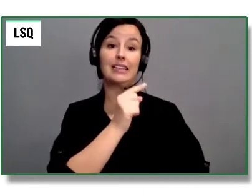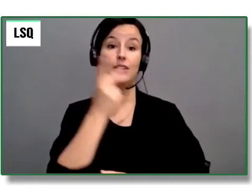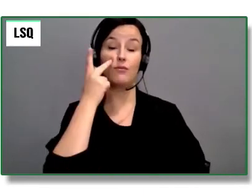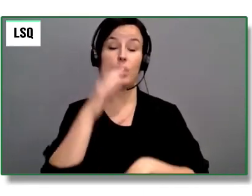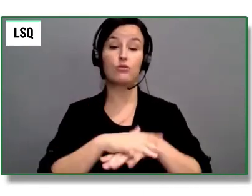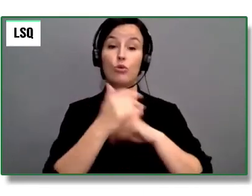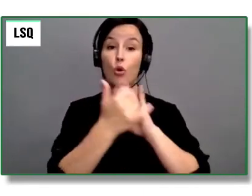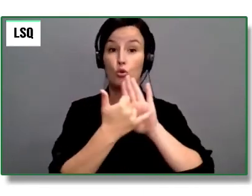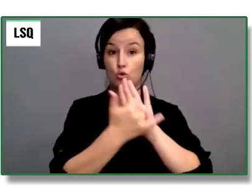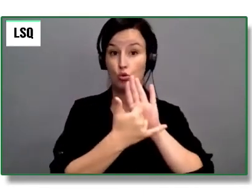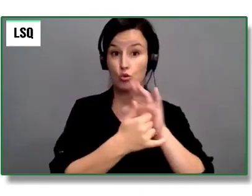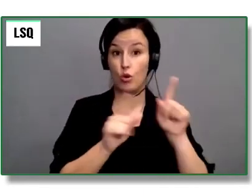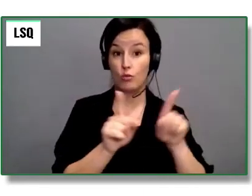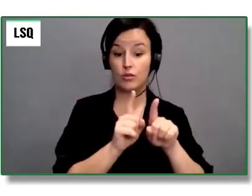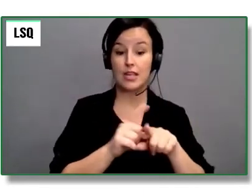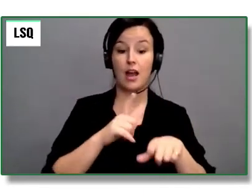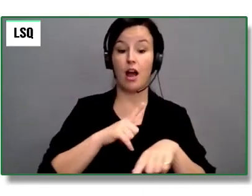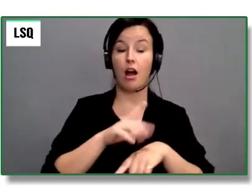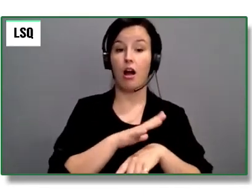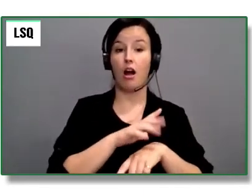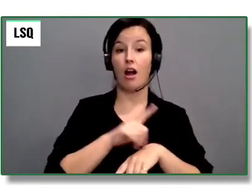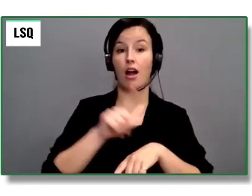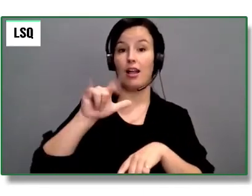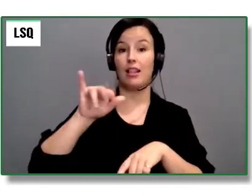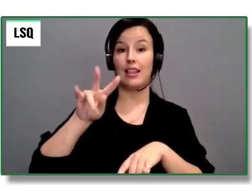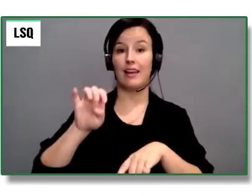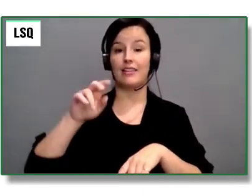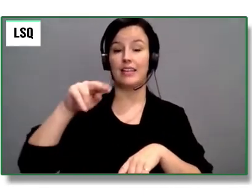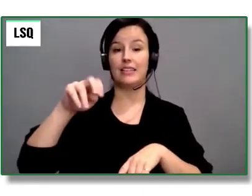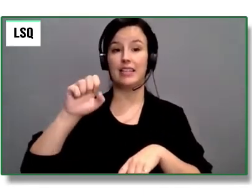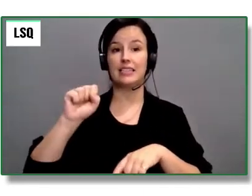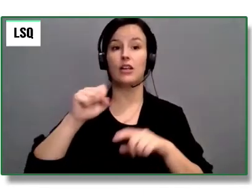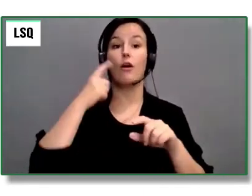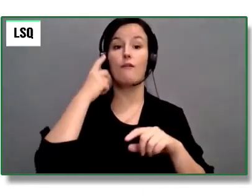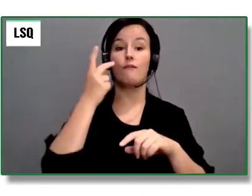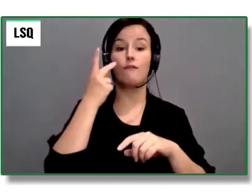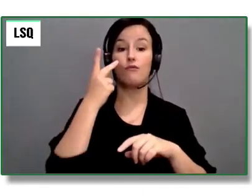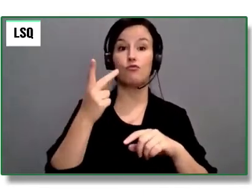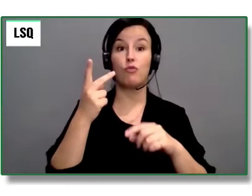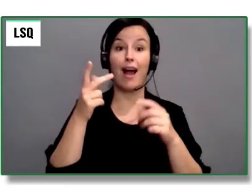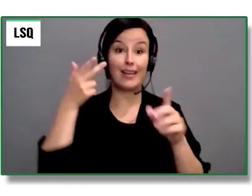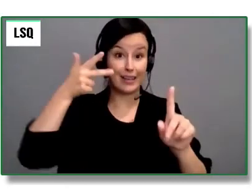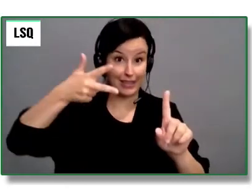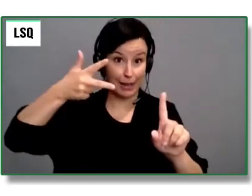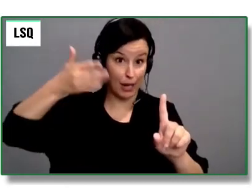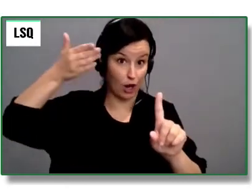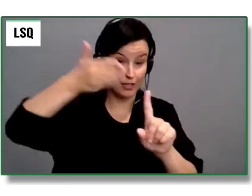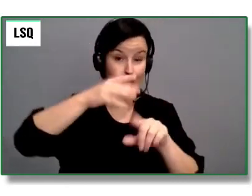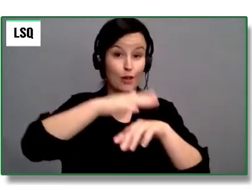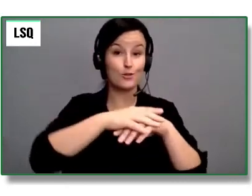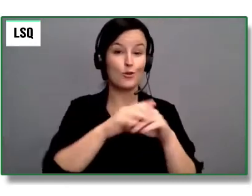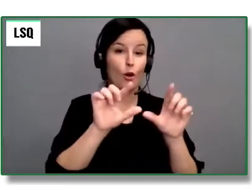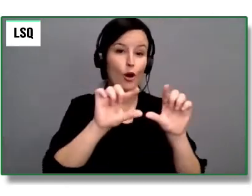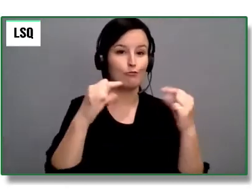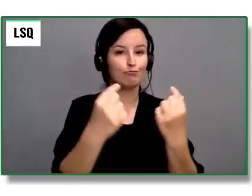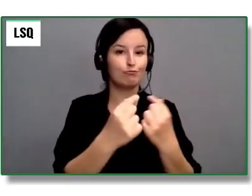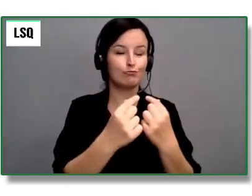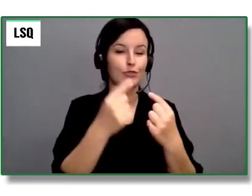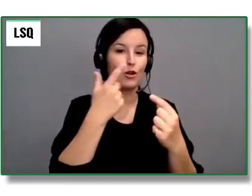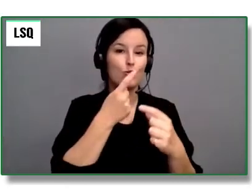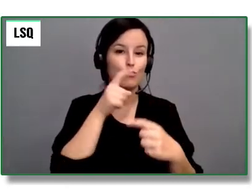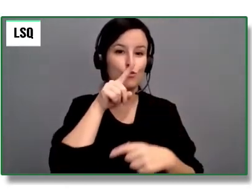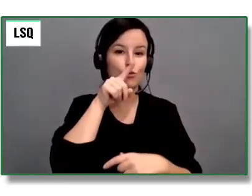vous trouverez Live Nest Feed, vous trouverez des caméras en direct d'oiseaux. Par exemple, ici, un